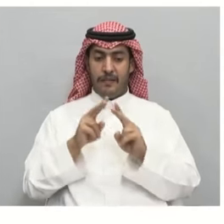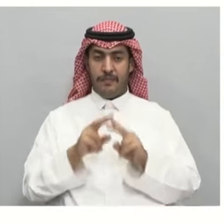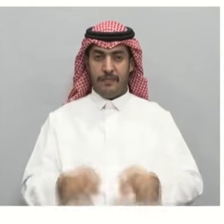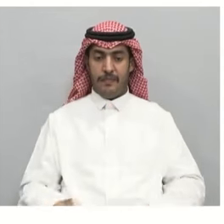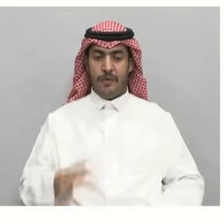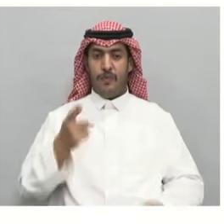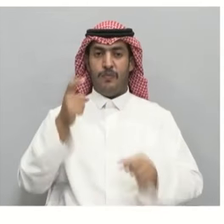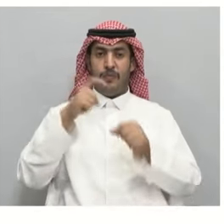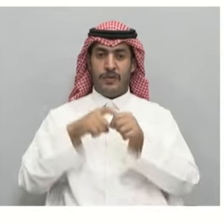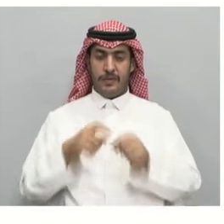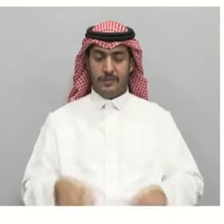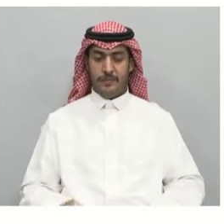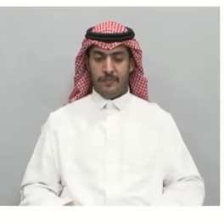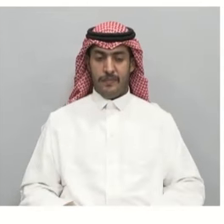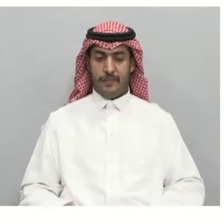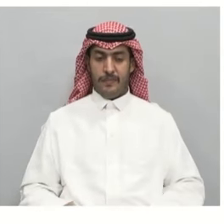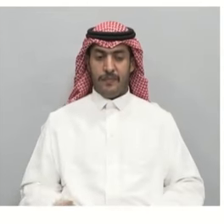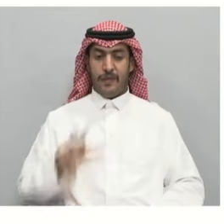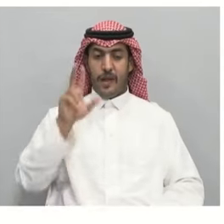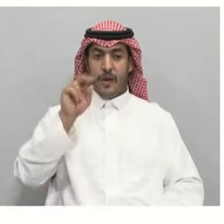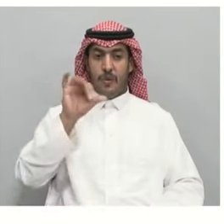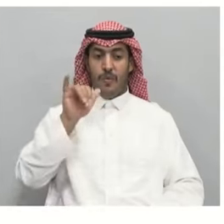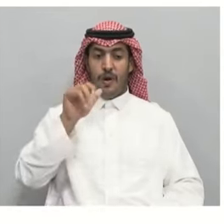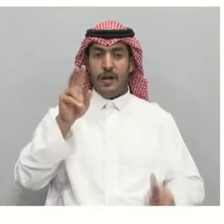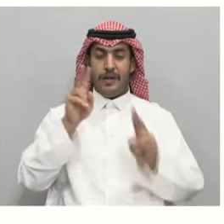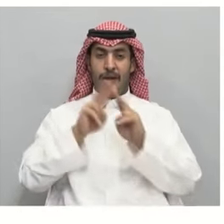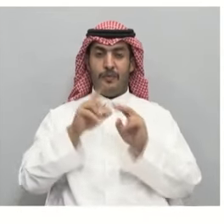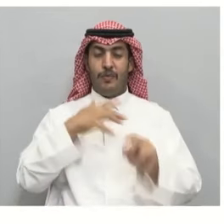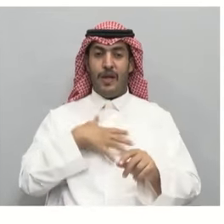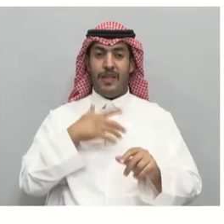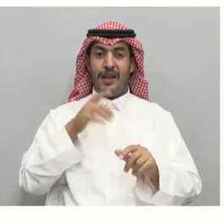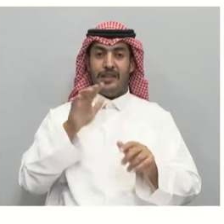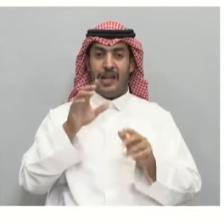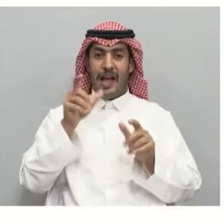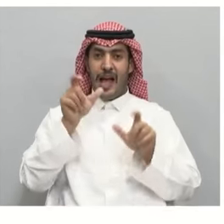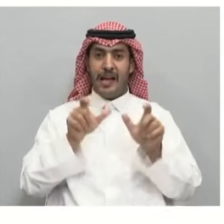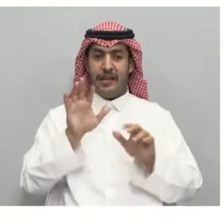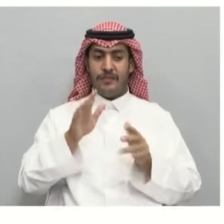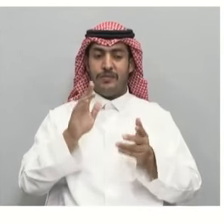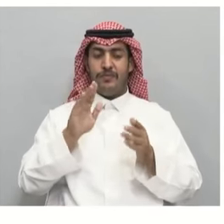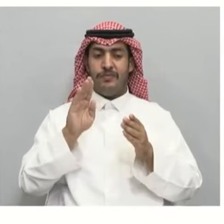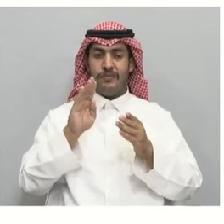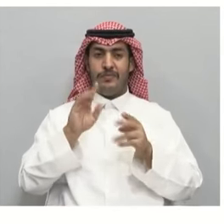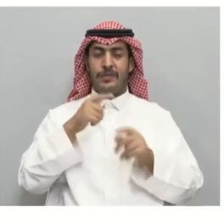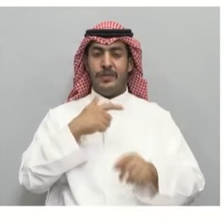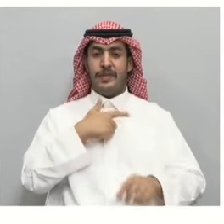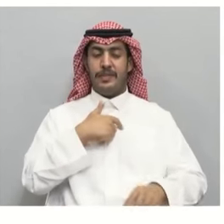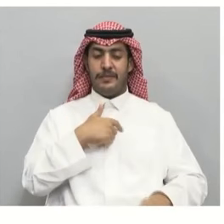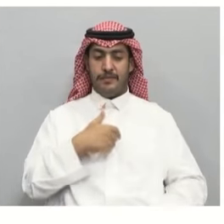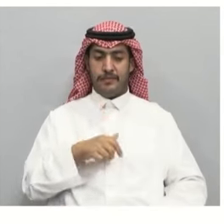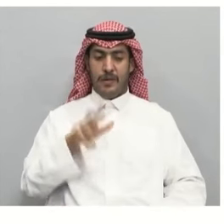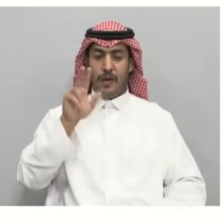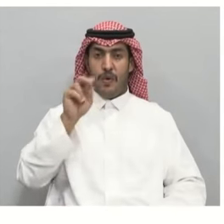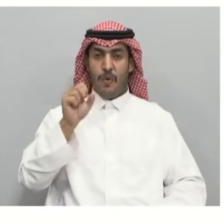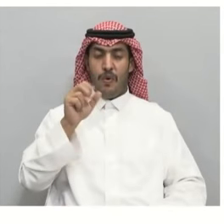الاحيان كموصل القوى الكهربائيه تؤثر الاجسام المشحونه في بعضها البعض بقوه تسمى